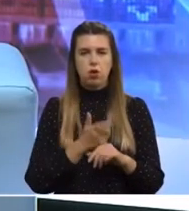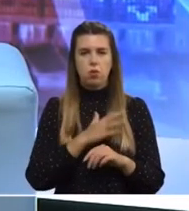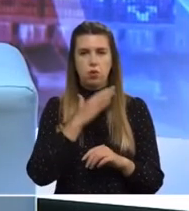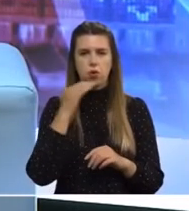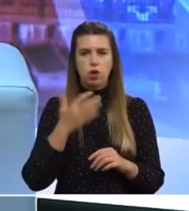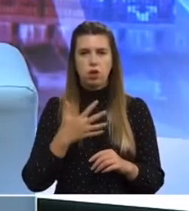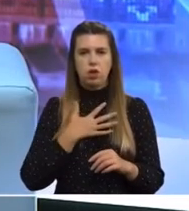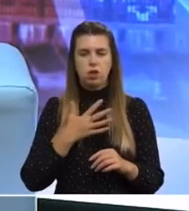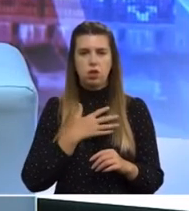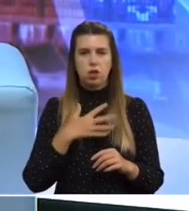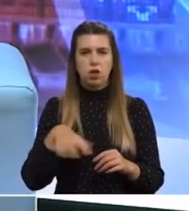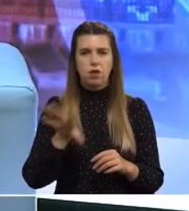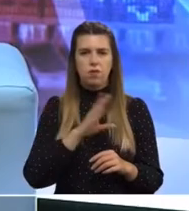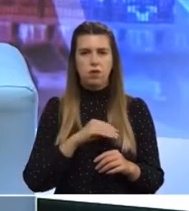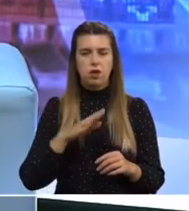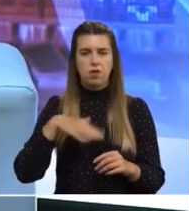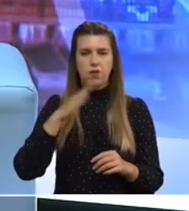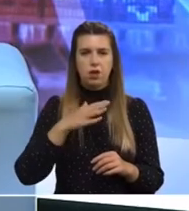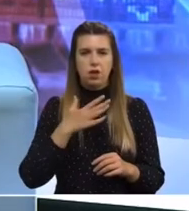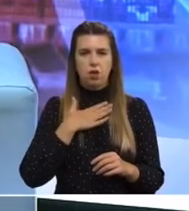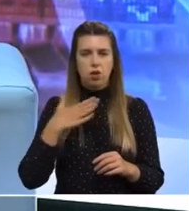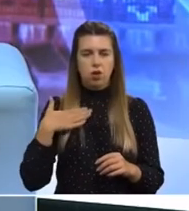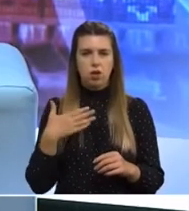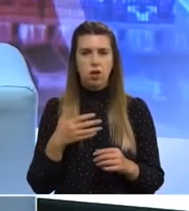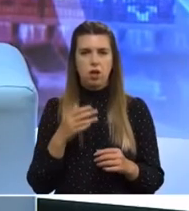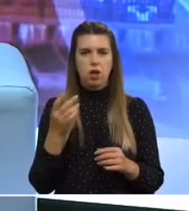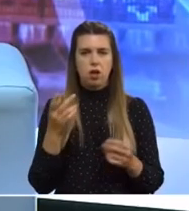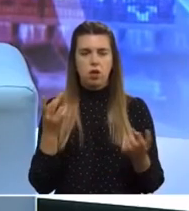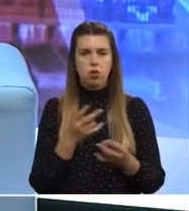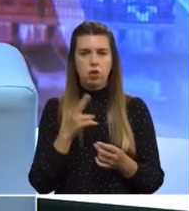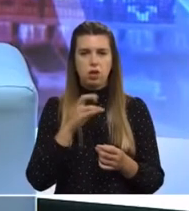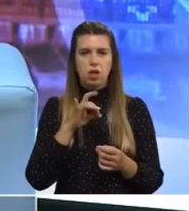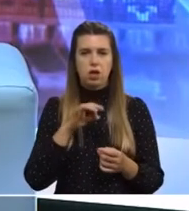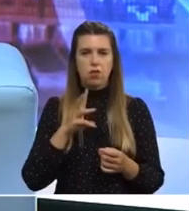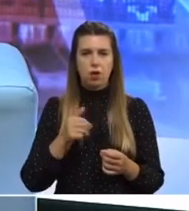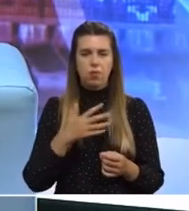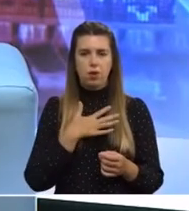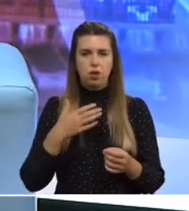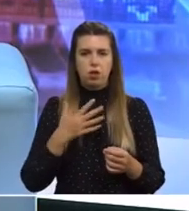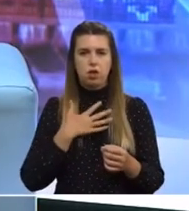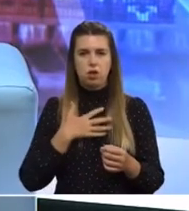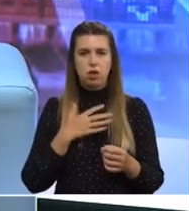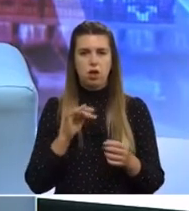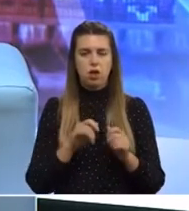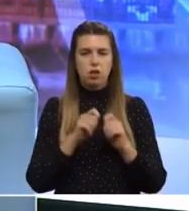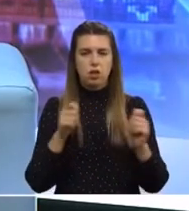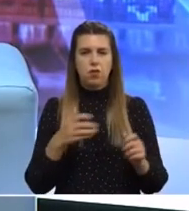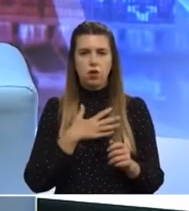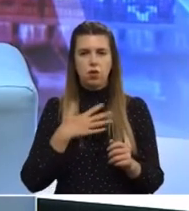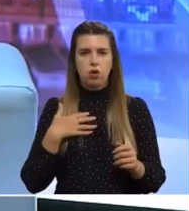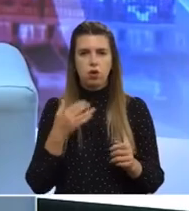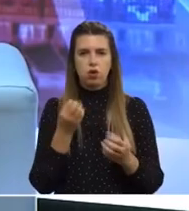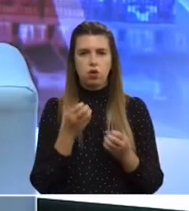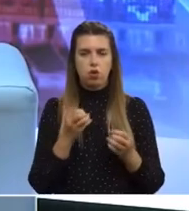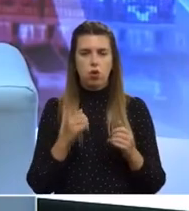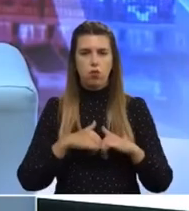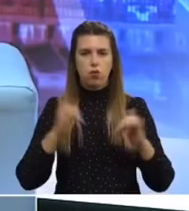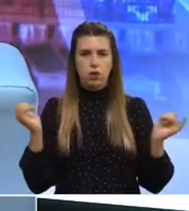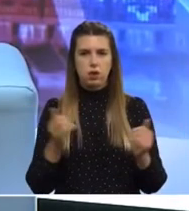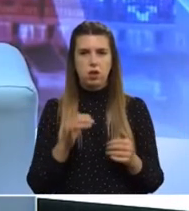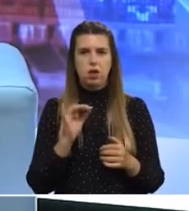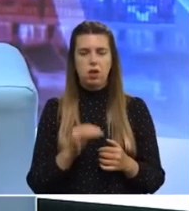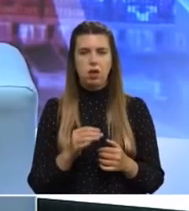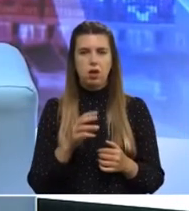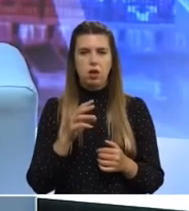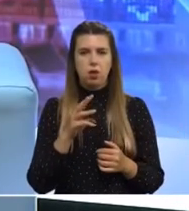что многие из нас дышат исключительно верхним отделом, а есть у нас диафрагма. И это дает нам возможность раскрывать легкие более шире.